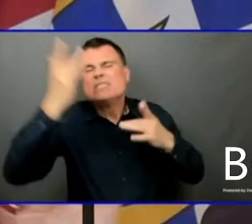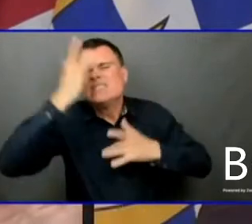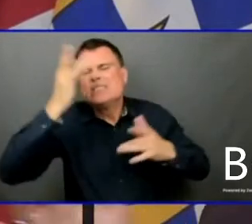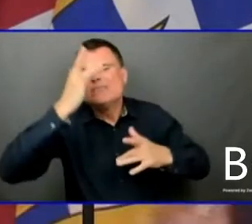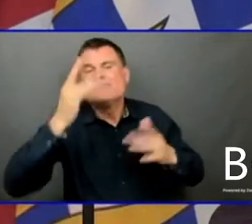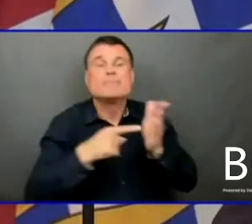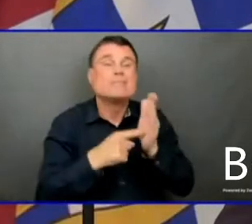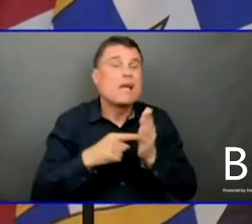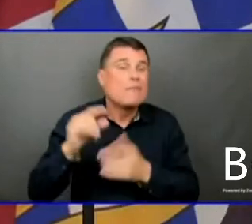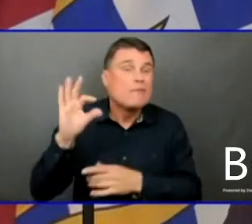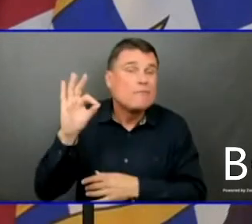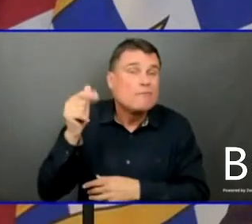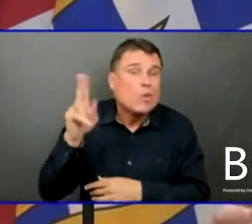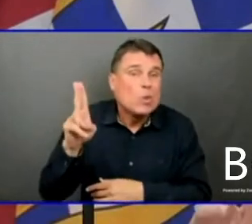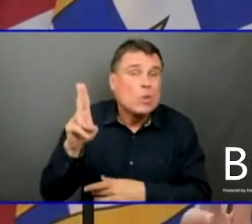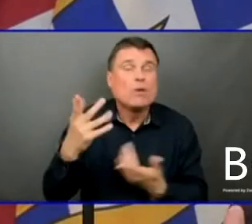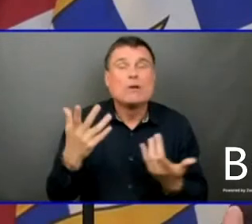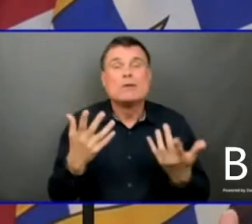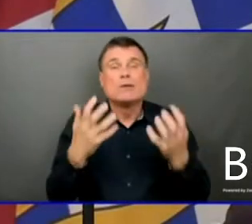等等。